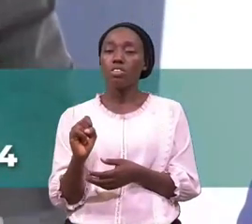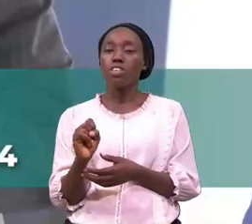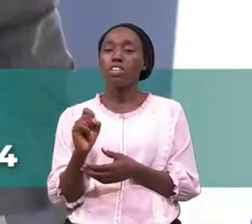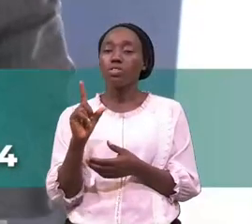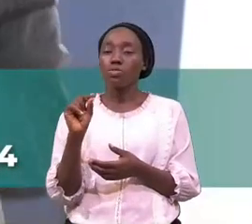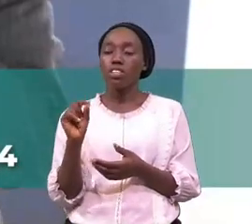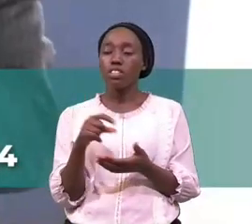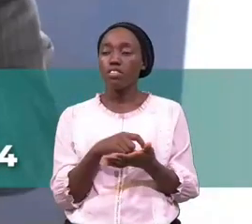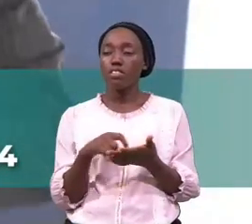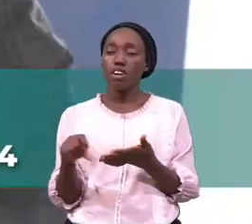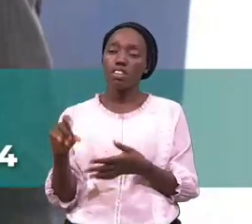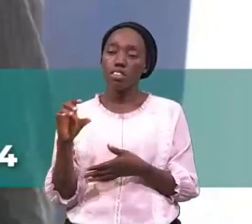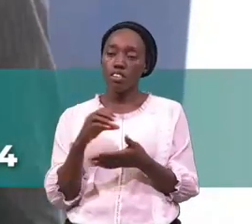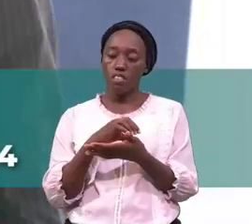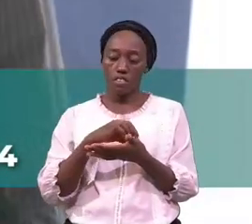verset 7.